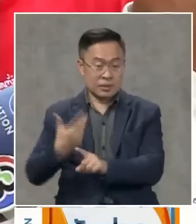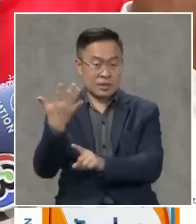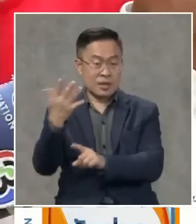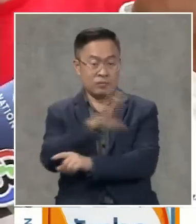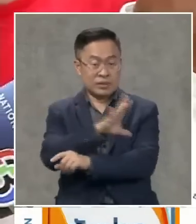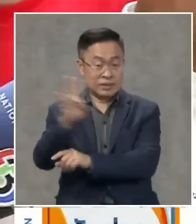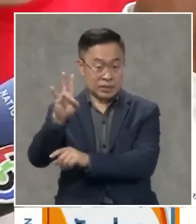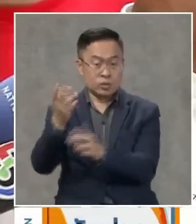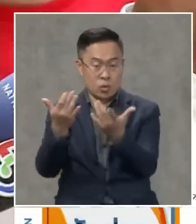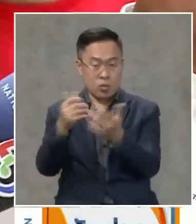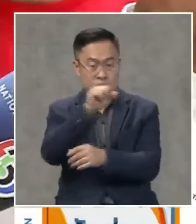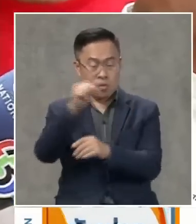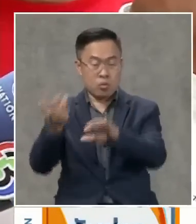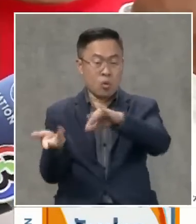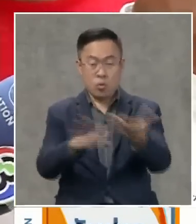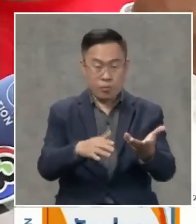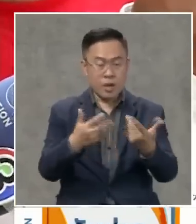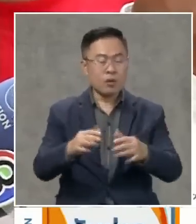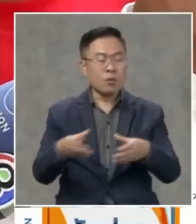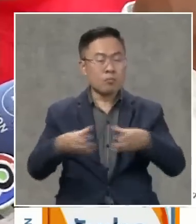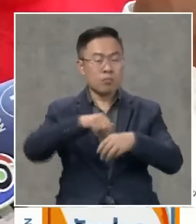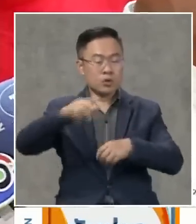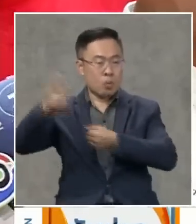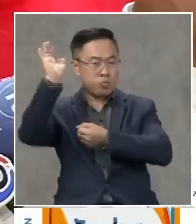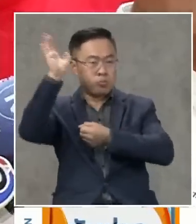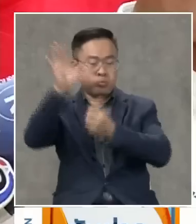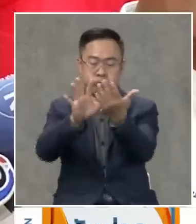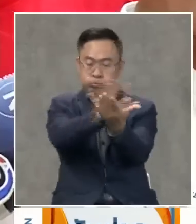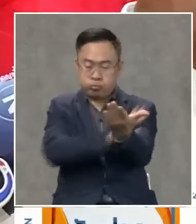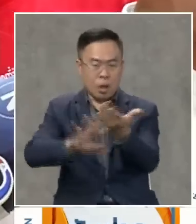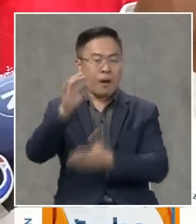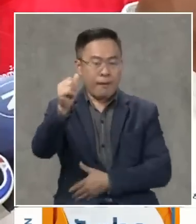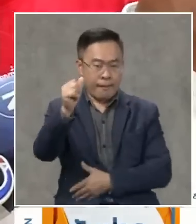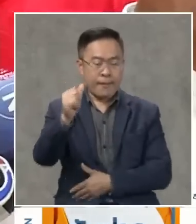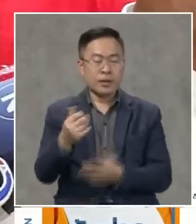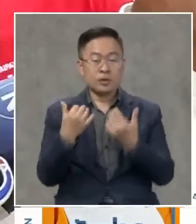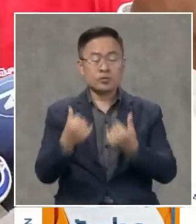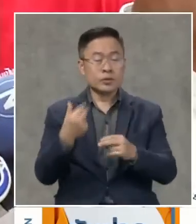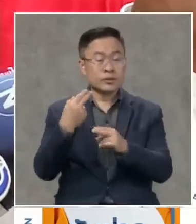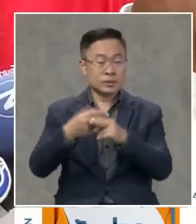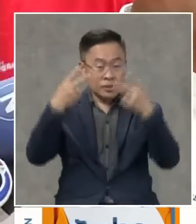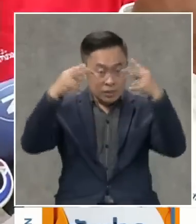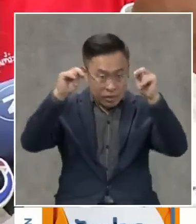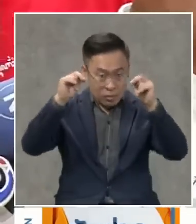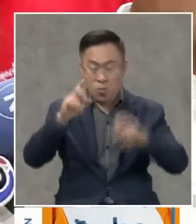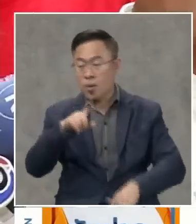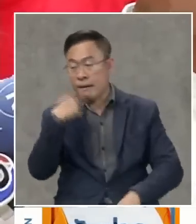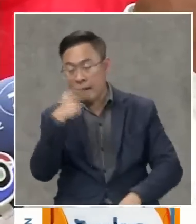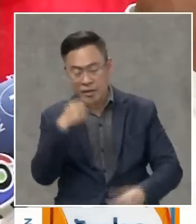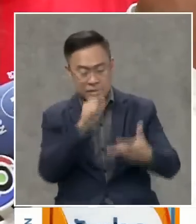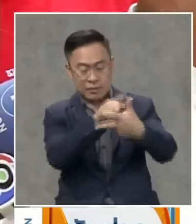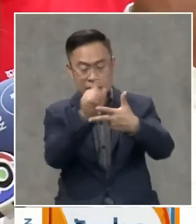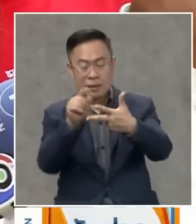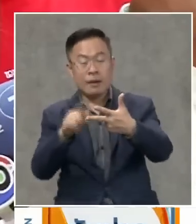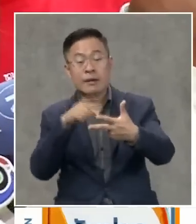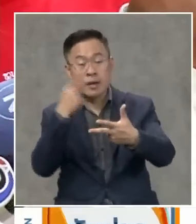เสียงอย่างเข้มข้นมากขึ้นสำหรับไทม์ไลน์การเปิดแคนดิเดตนายกรัฐมนตรีของพรรคเพื่อไทยจะบวกหรือลบจากวันยุบสภ